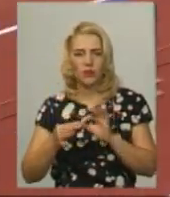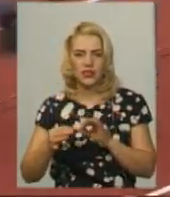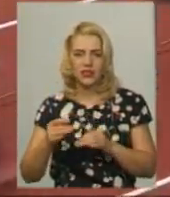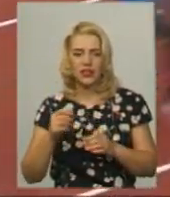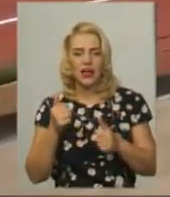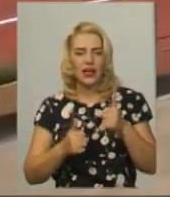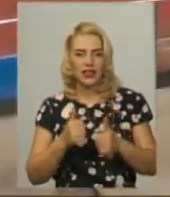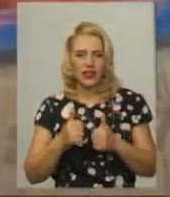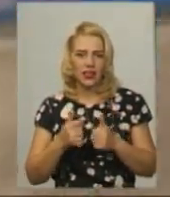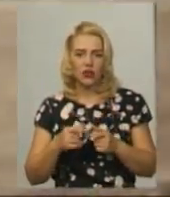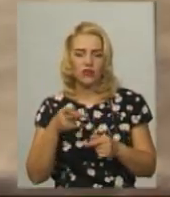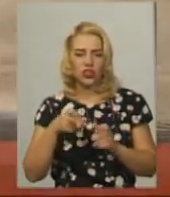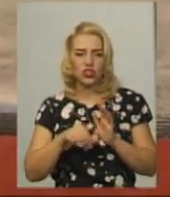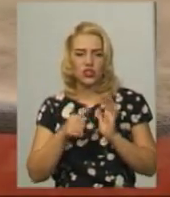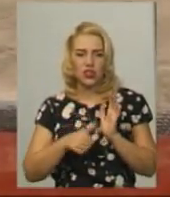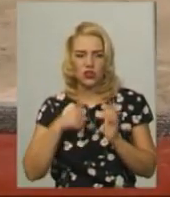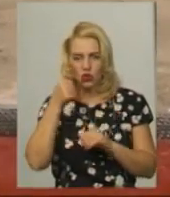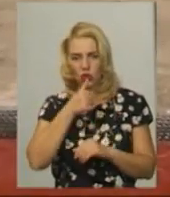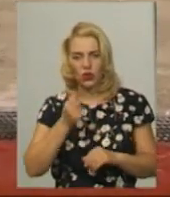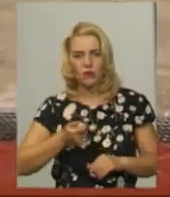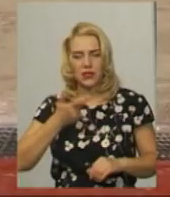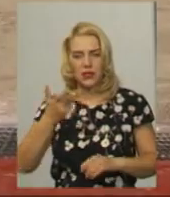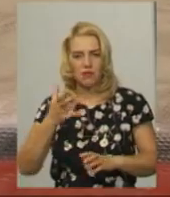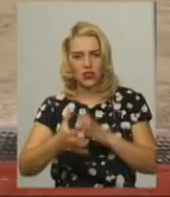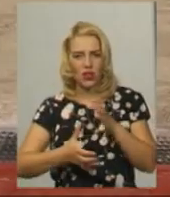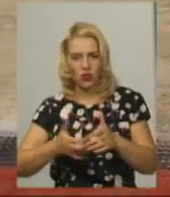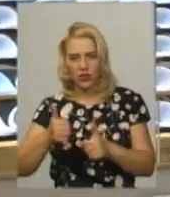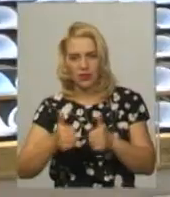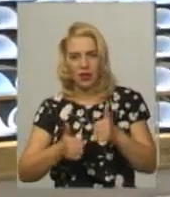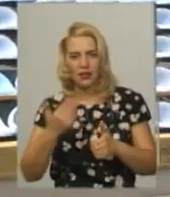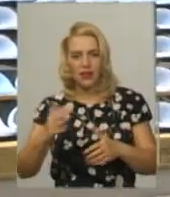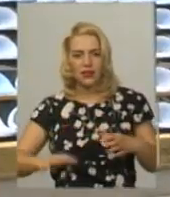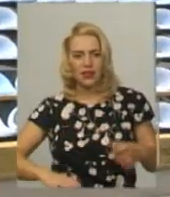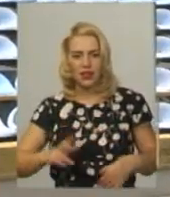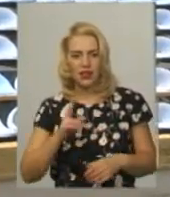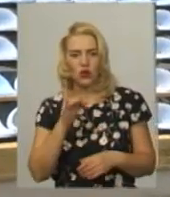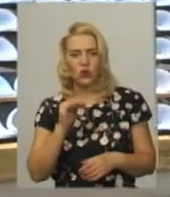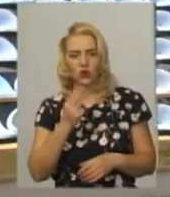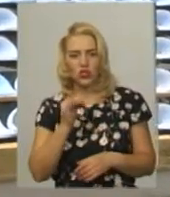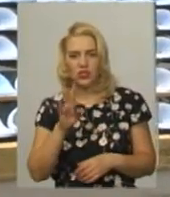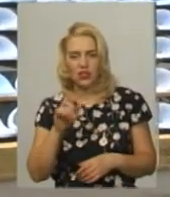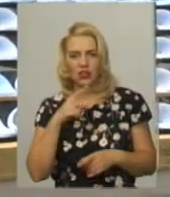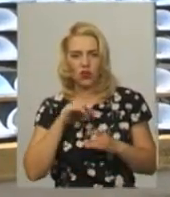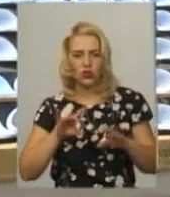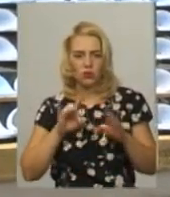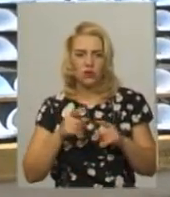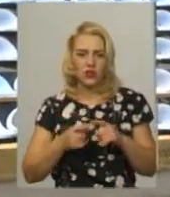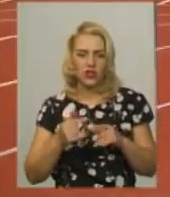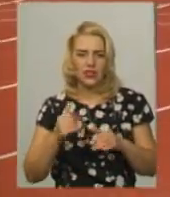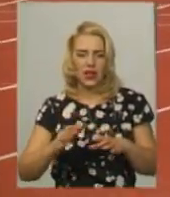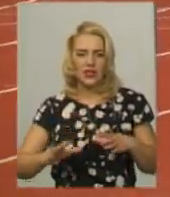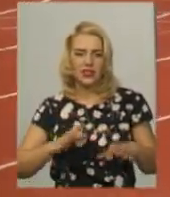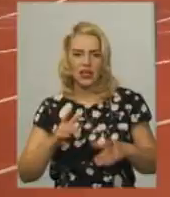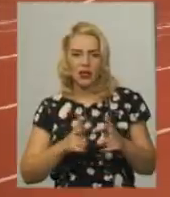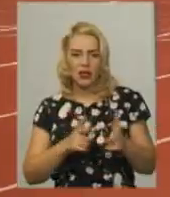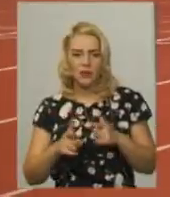2016 року та призерка й чемпіонка міжнародних змагань. Її тренер Вадим Крушицький розповідає, що у легкоатлетки зараз інтенсивне тренування до